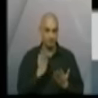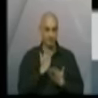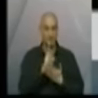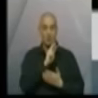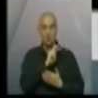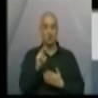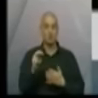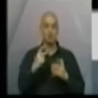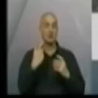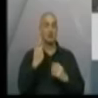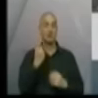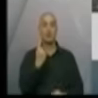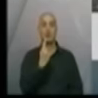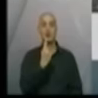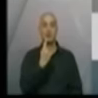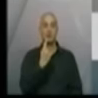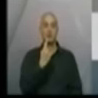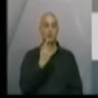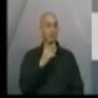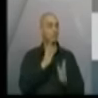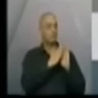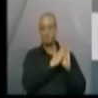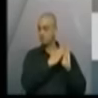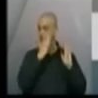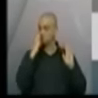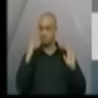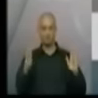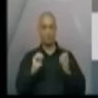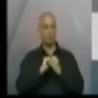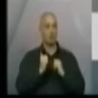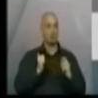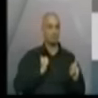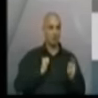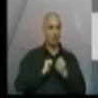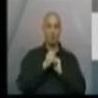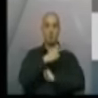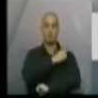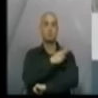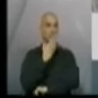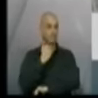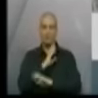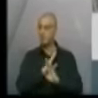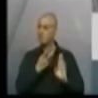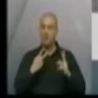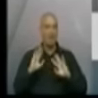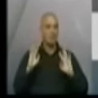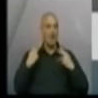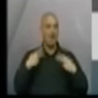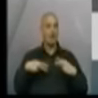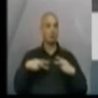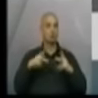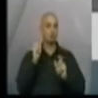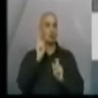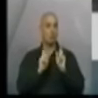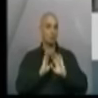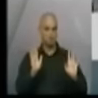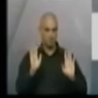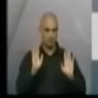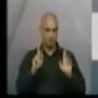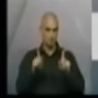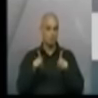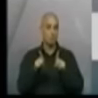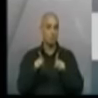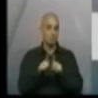הנשק היחיד מהים ועד הירדן הוא או צהל או משטרת ישראל ואין יותר חשש של האוכלוסיה מפני